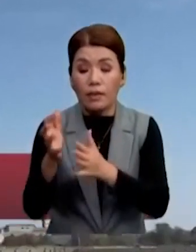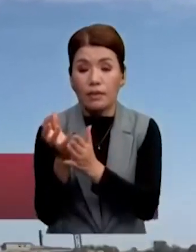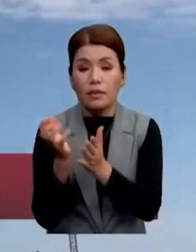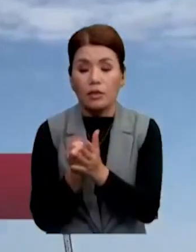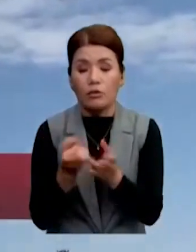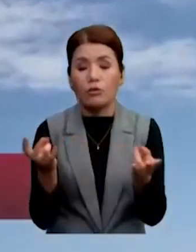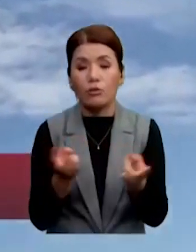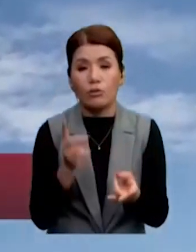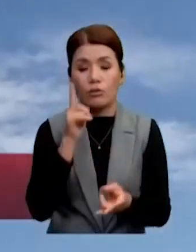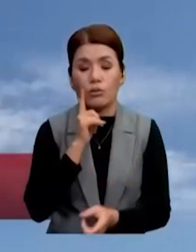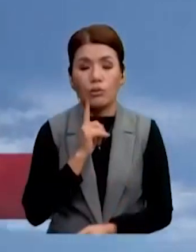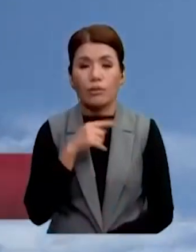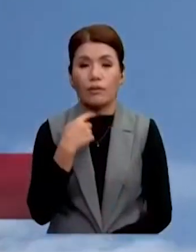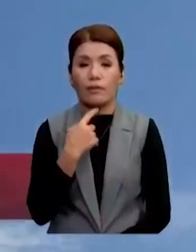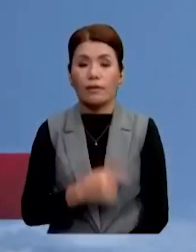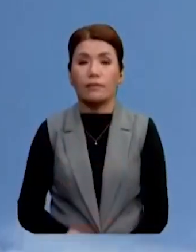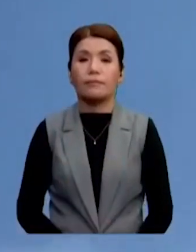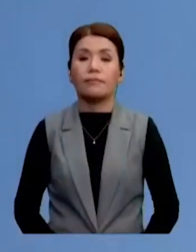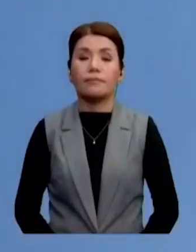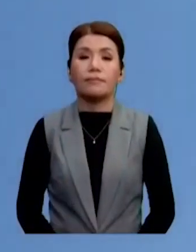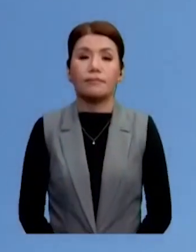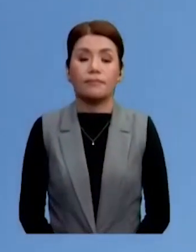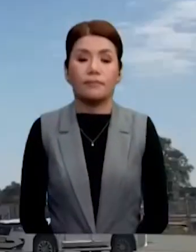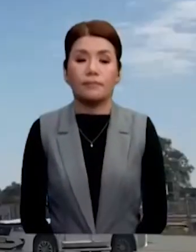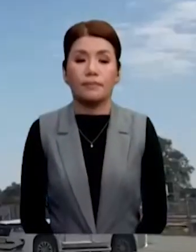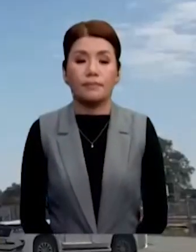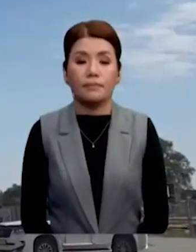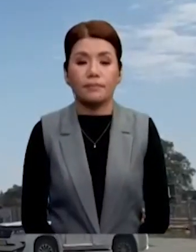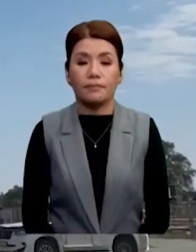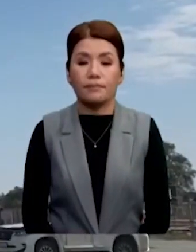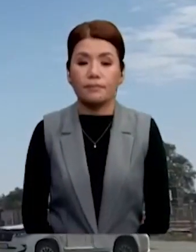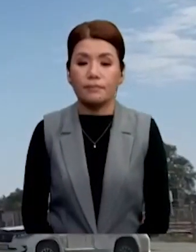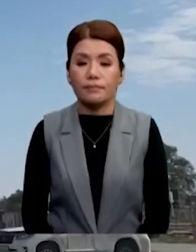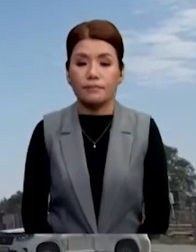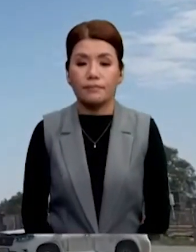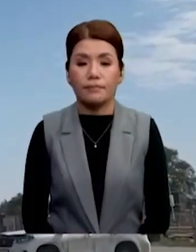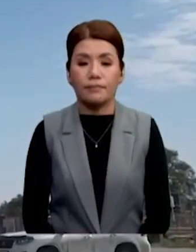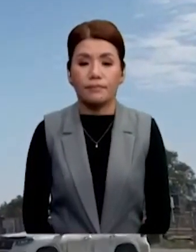сақтаған тиімді екенін айтады. Қымбат Дайырқызы, Әзілхан Уахитов, Атамекен Бизнес, Атырау.